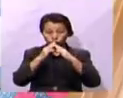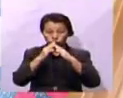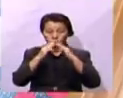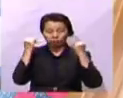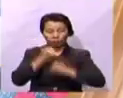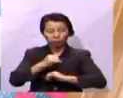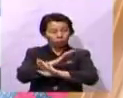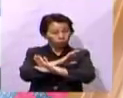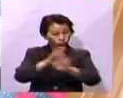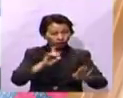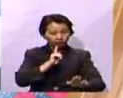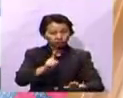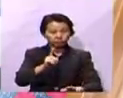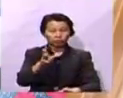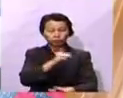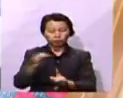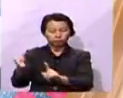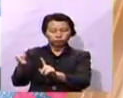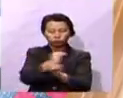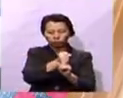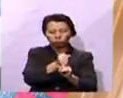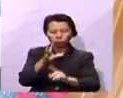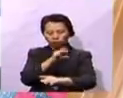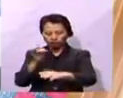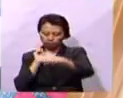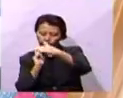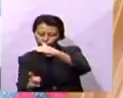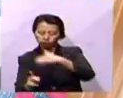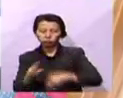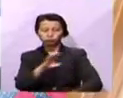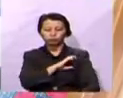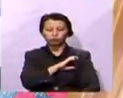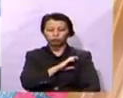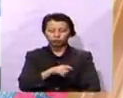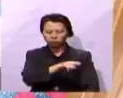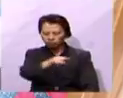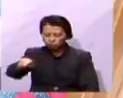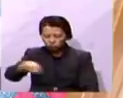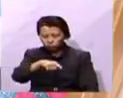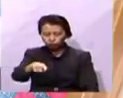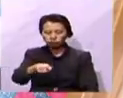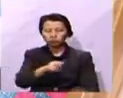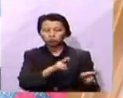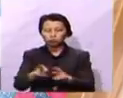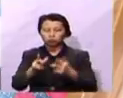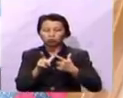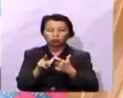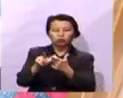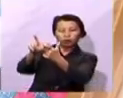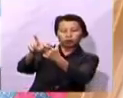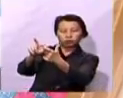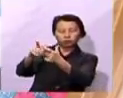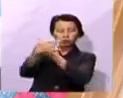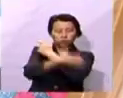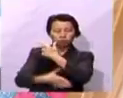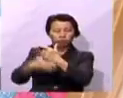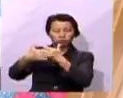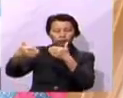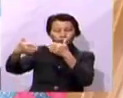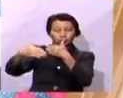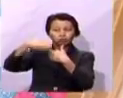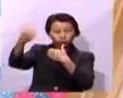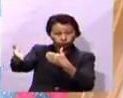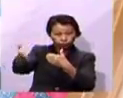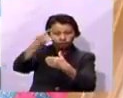ibadat bukan Islam dan merancang mencolek serta membunuh anggota polis. Kesemua mereka merancang untuk melarikan diri ke sebuah negara jiran